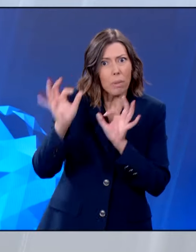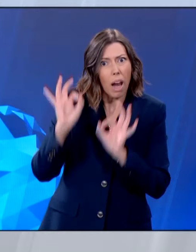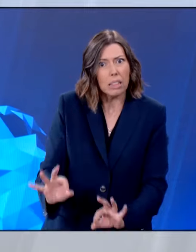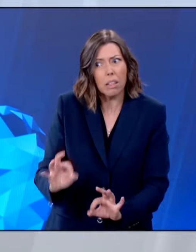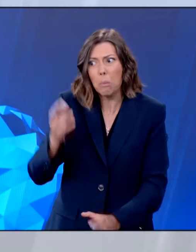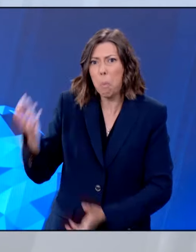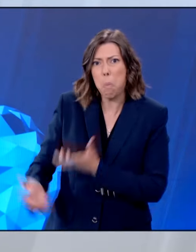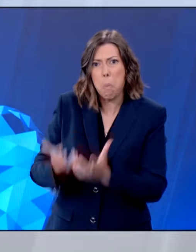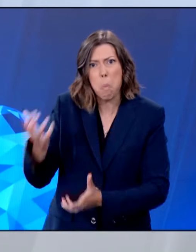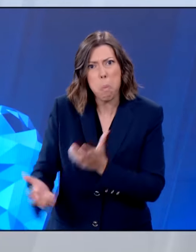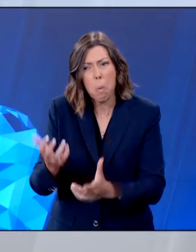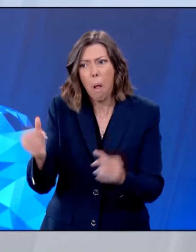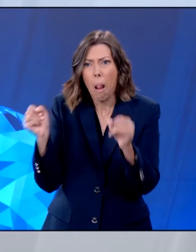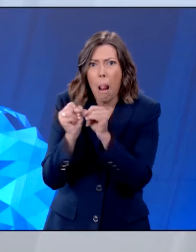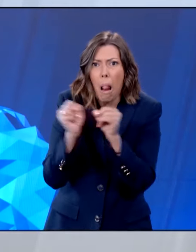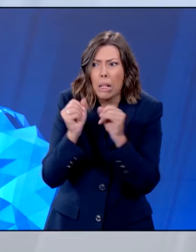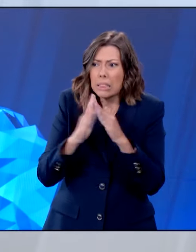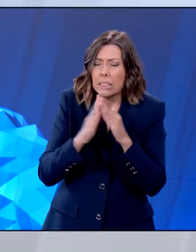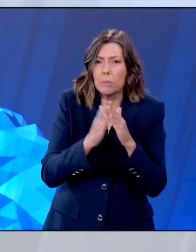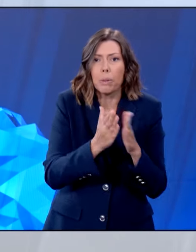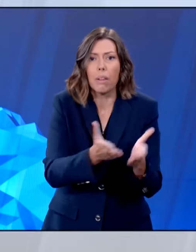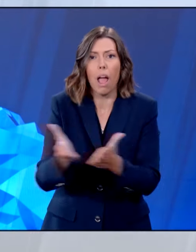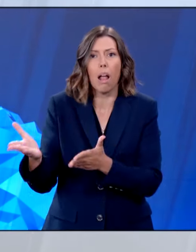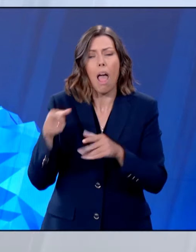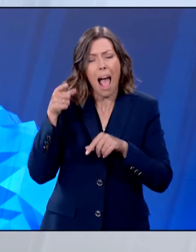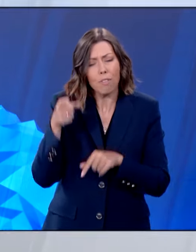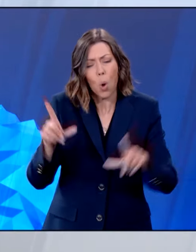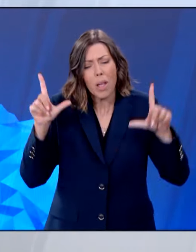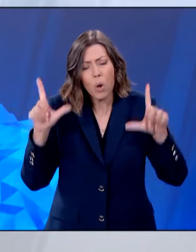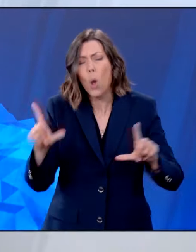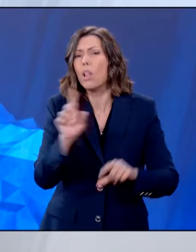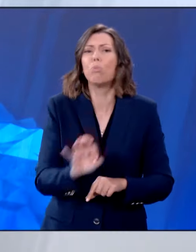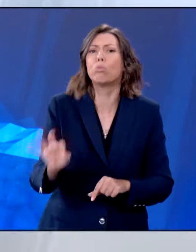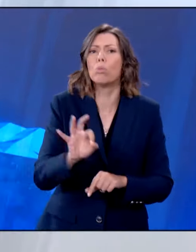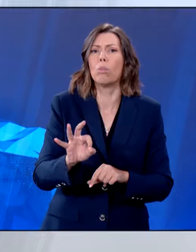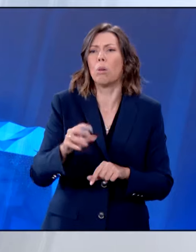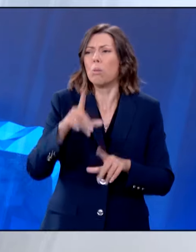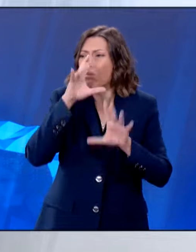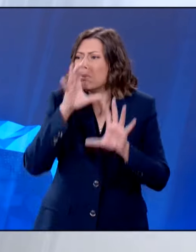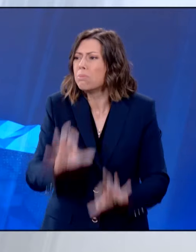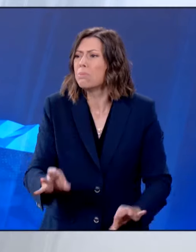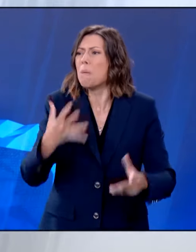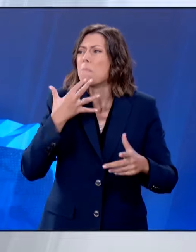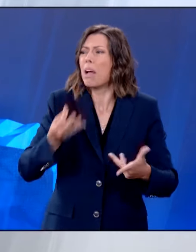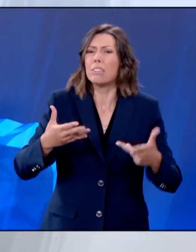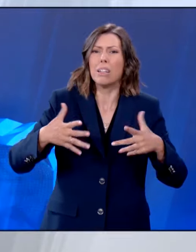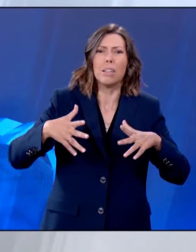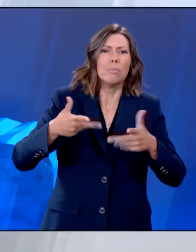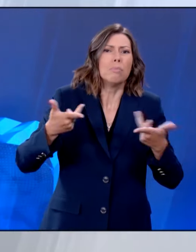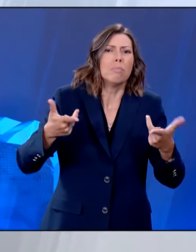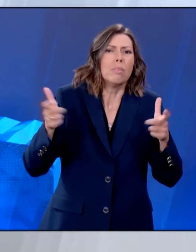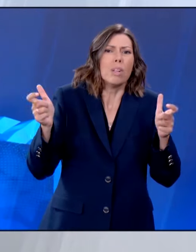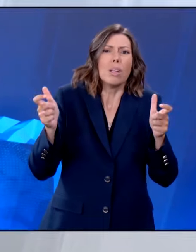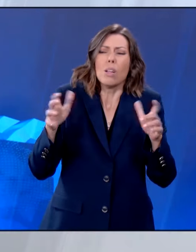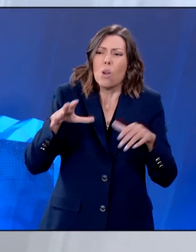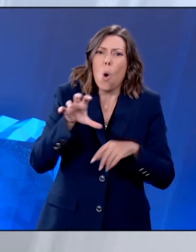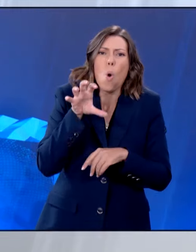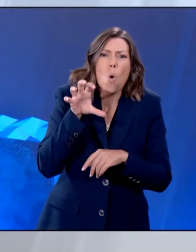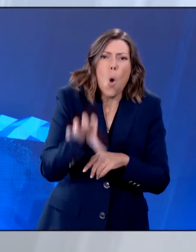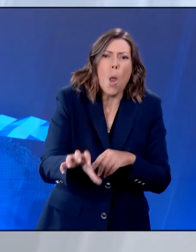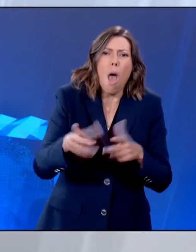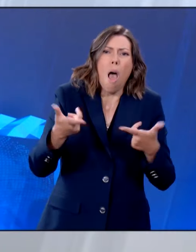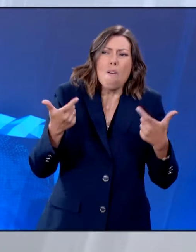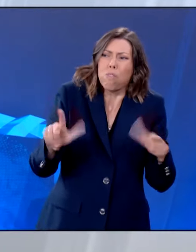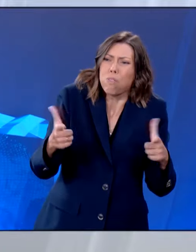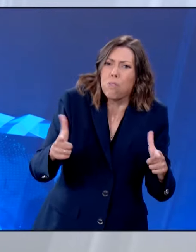που ταιριάζει στην Καμπούλ και όχι σε ευρωπαϊκή χώρα. Όχι σε ευρωπαϊκή πρωτεύουσα. Όχι στην